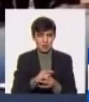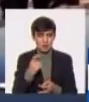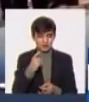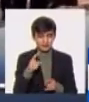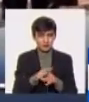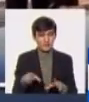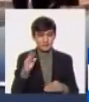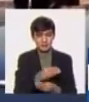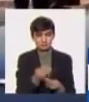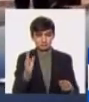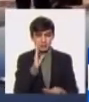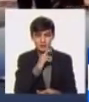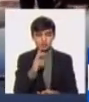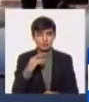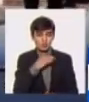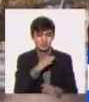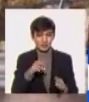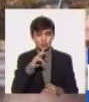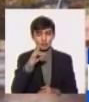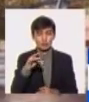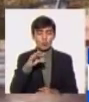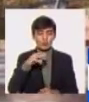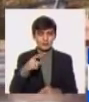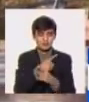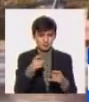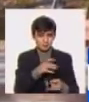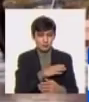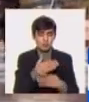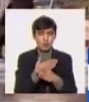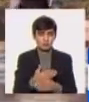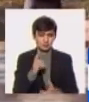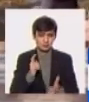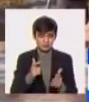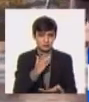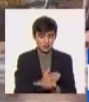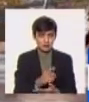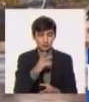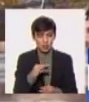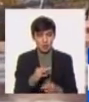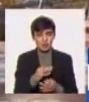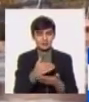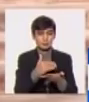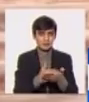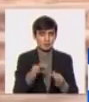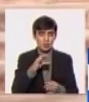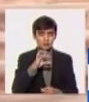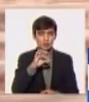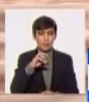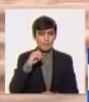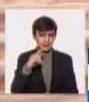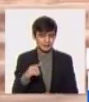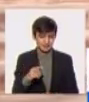раздают всем многодетным матерям. В партии «Нур Отан» сообщили, что помощь действительно оказывают, но списком из собесов.